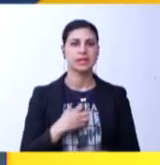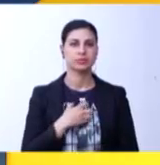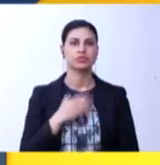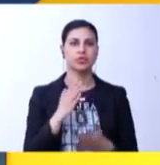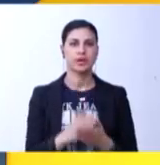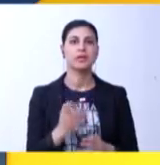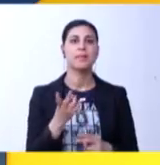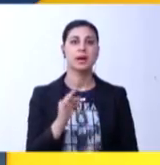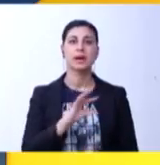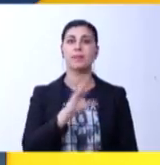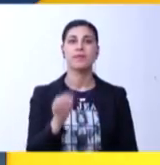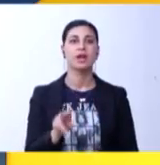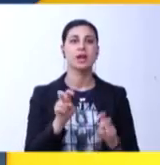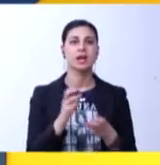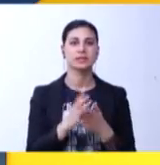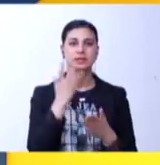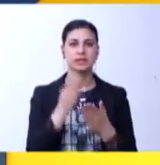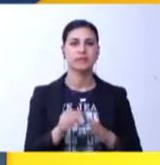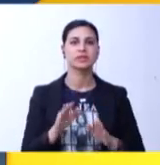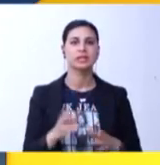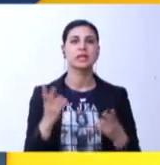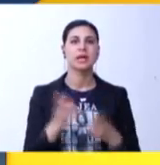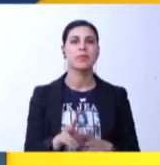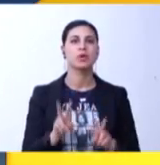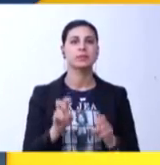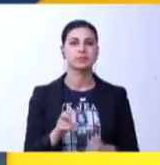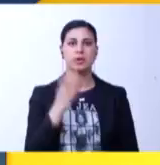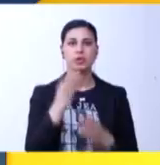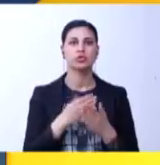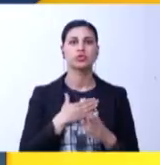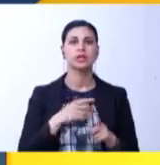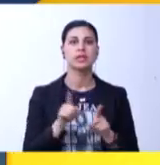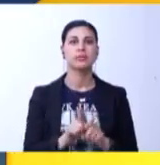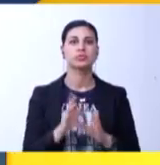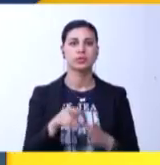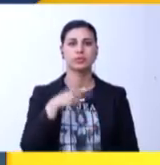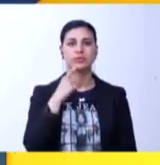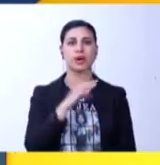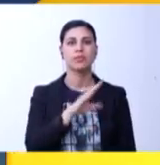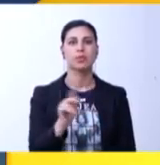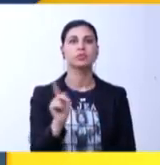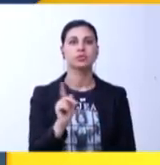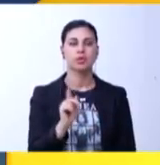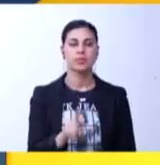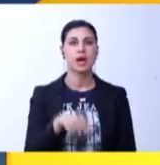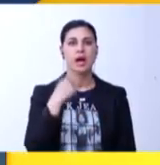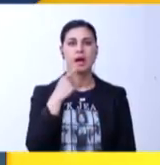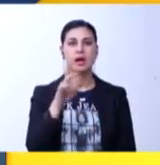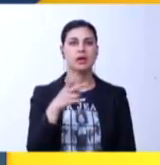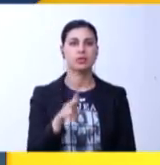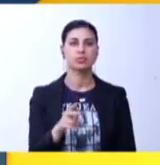მნიშვნელოვანია. თუმცა ყველა მეთოდს აქვს თავისი ადგილი, გამოყენების სფერო. ჩვენ ამ შემთხვევაში ხას უსვამთ, რომ არ